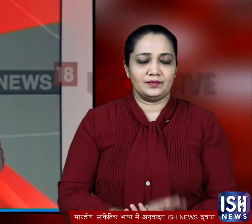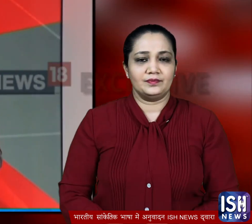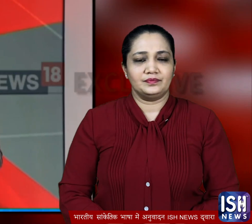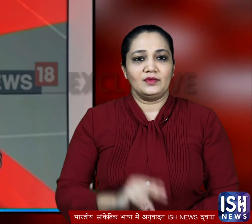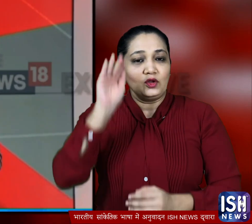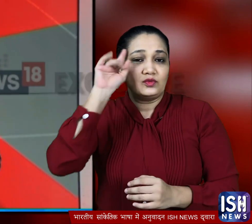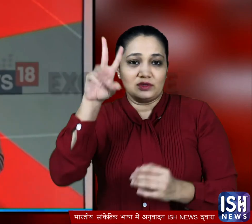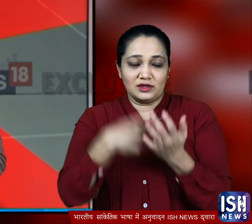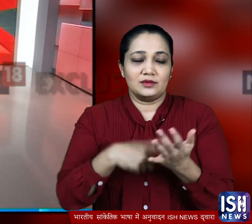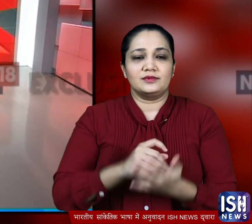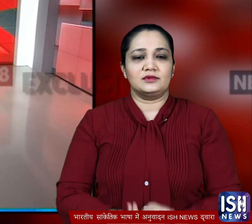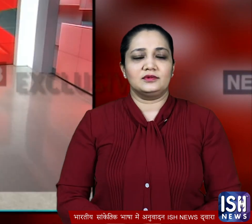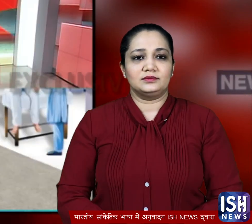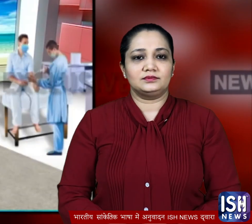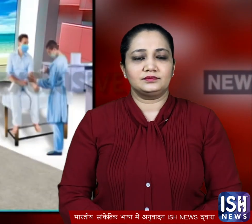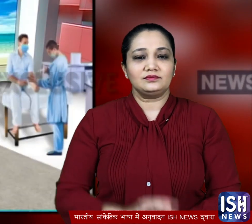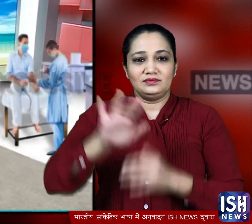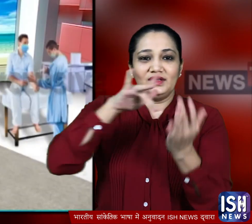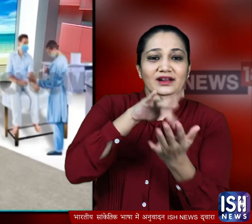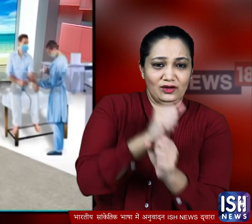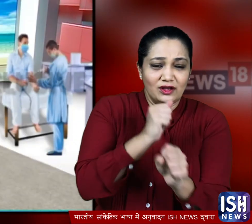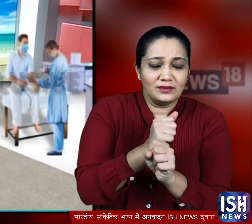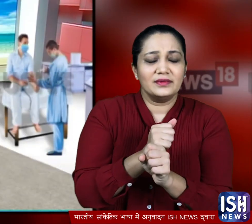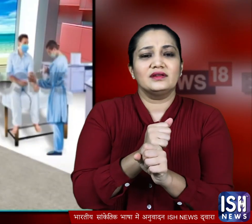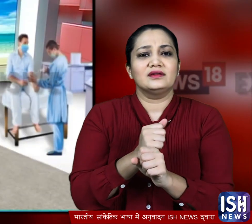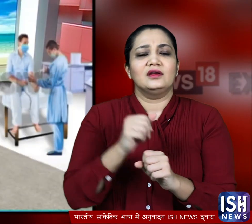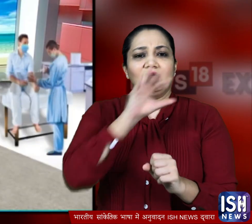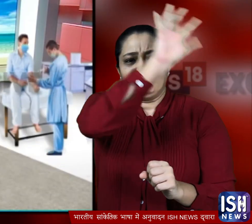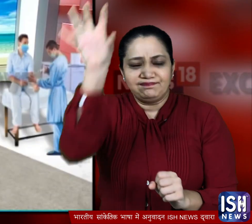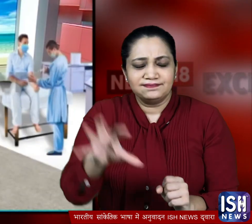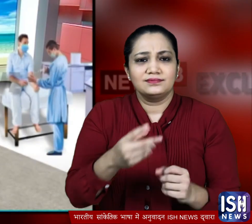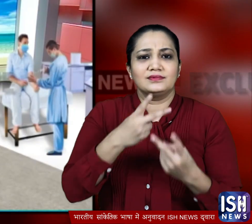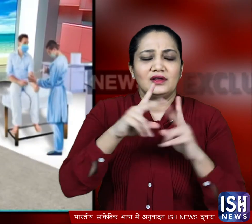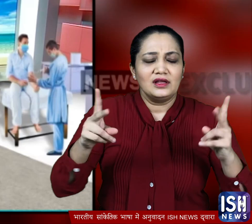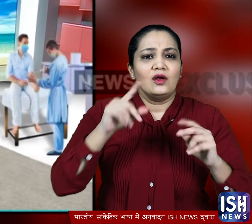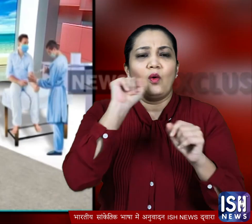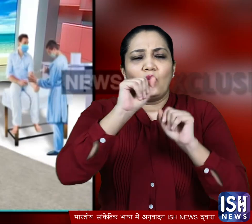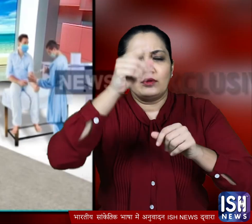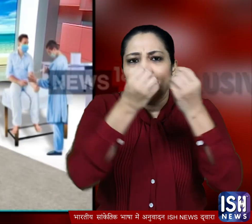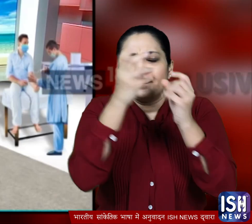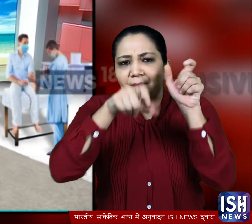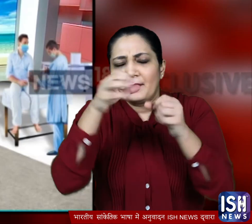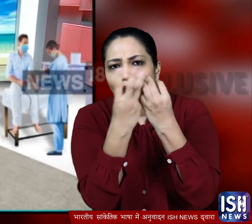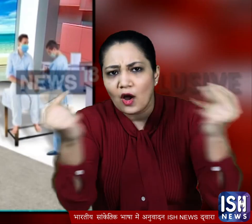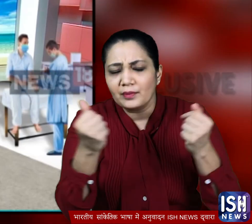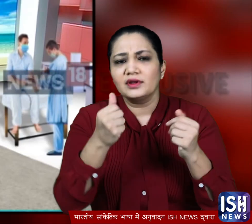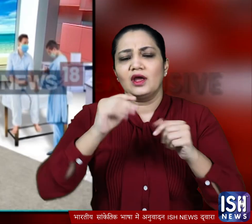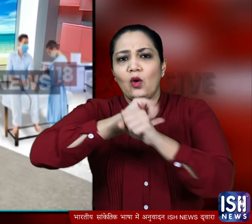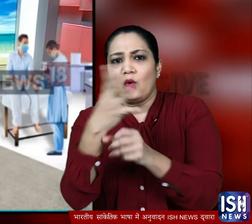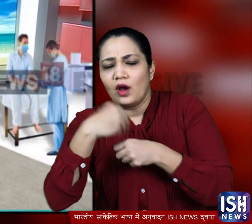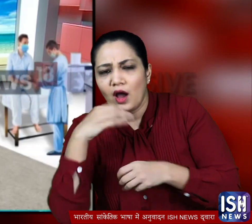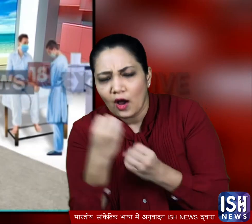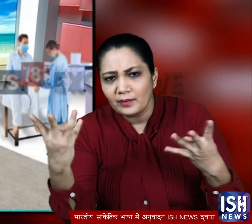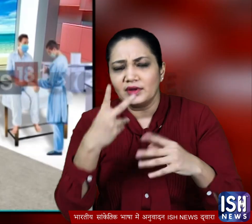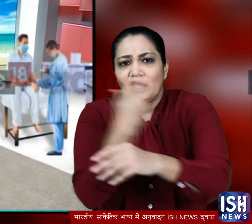न्यूज़ 18 के अमिताभ सिन्हा की रिपोर्ट है कि केंद्र की ओर से राज्यों को आबादी, कोरोना मरीजों की संख्या